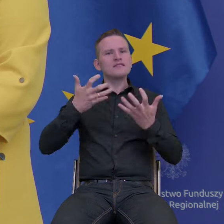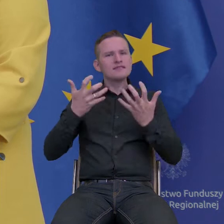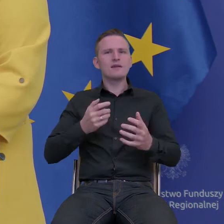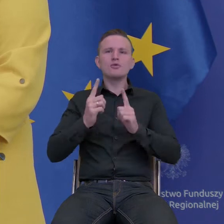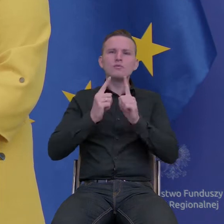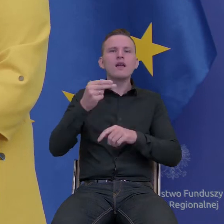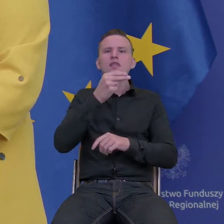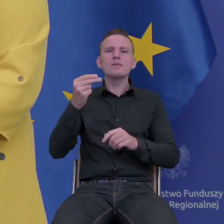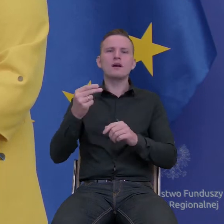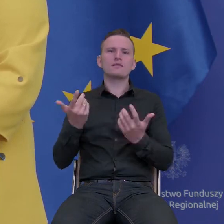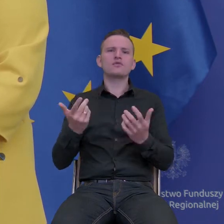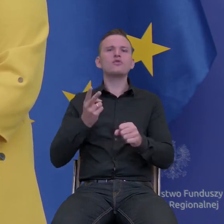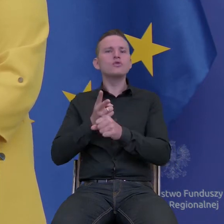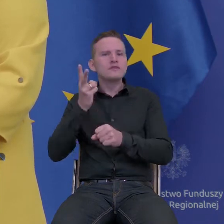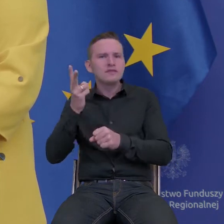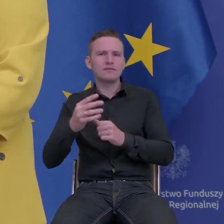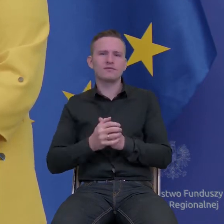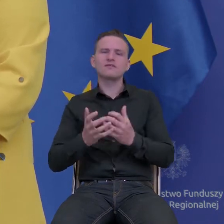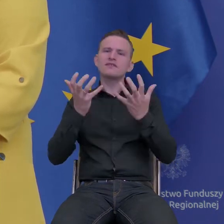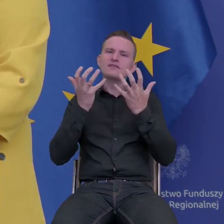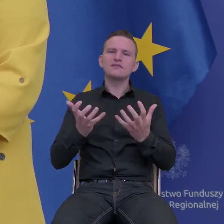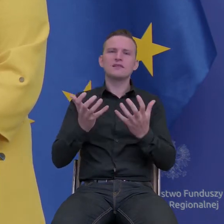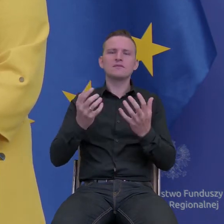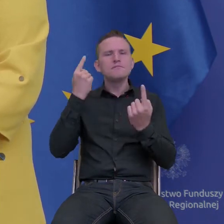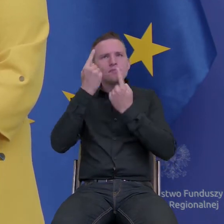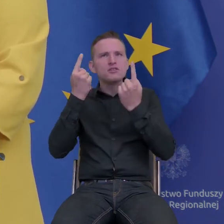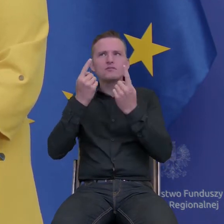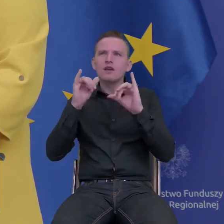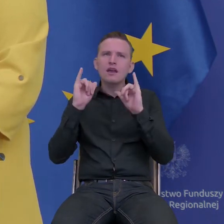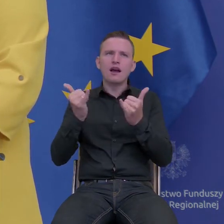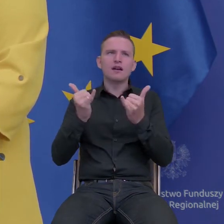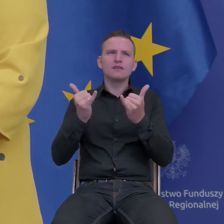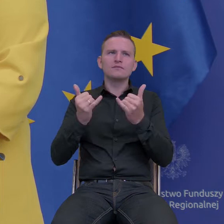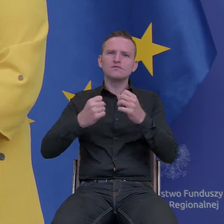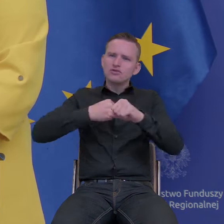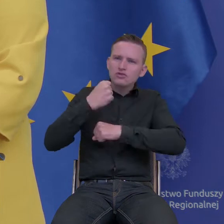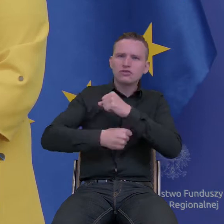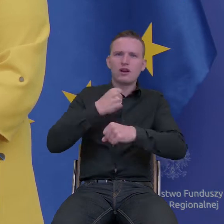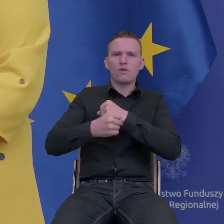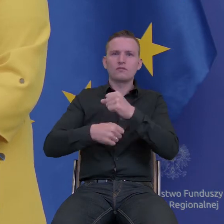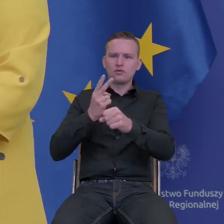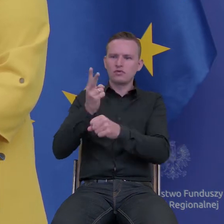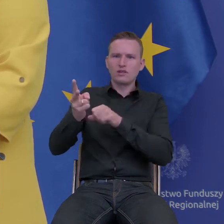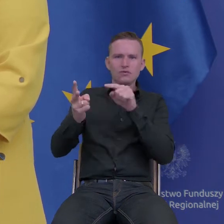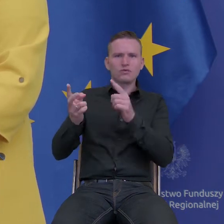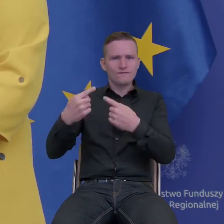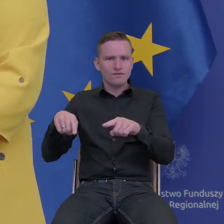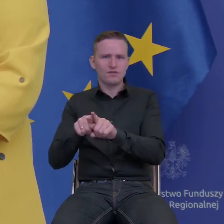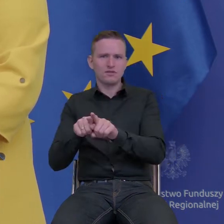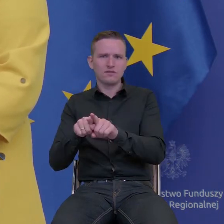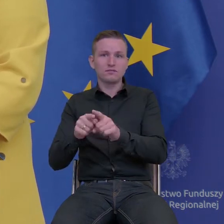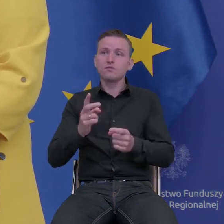Tematyka dostępności jest dla nas bardzo ważna. W Ministerstwie Funduszy i Polityki